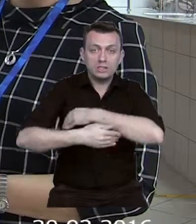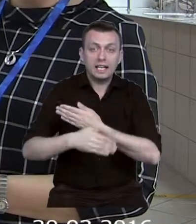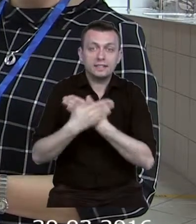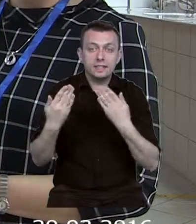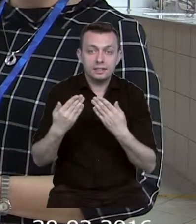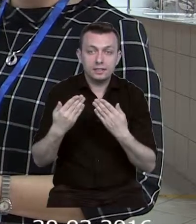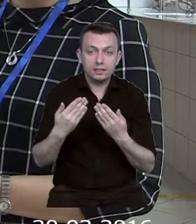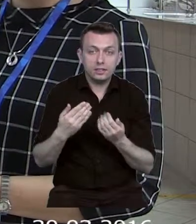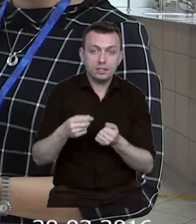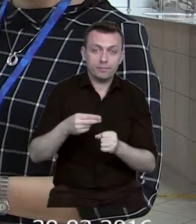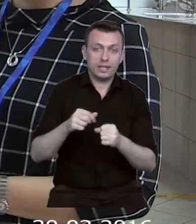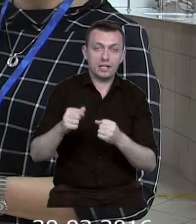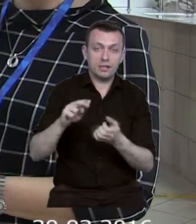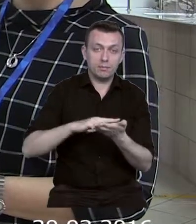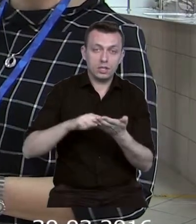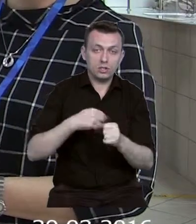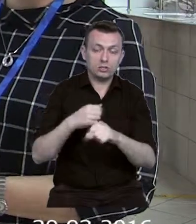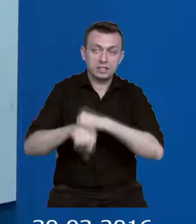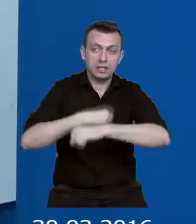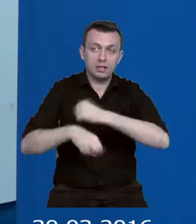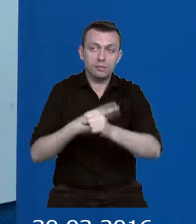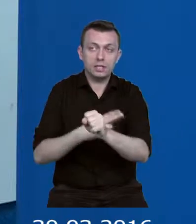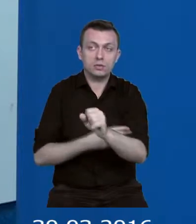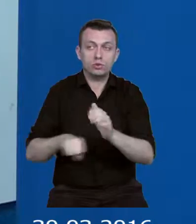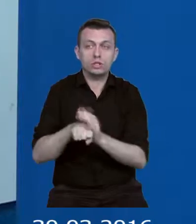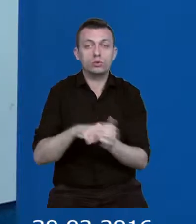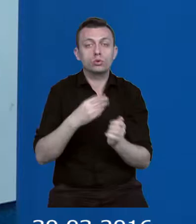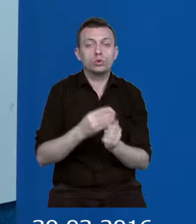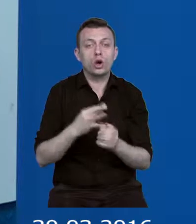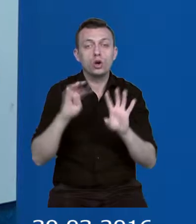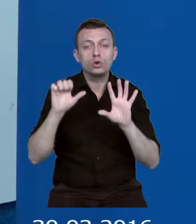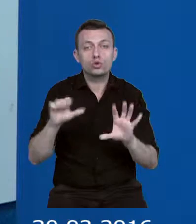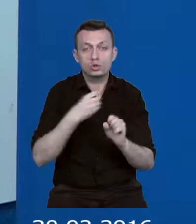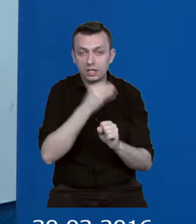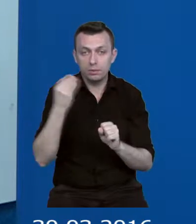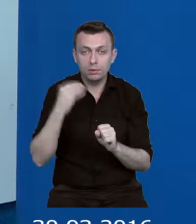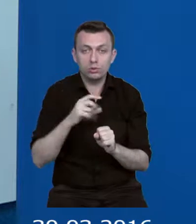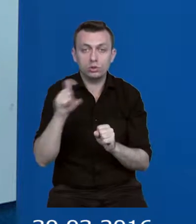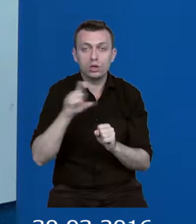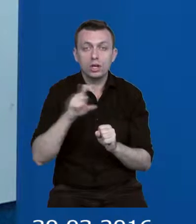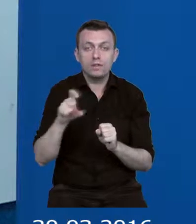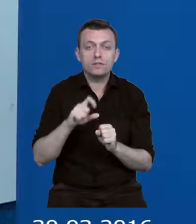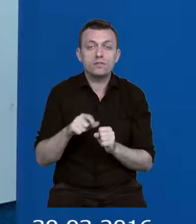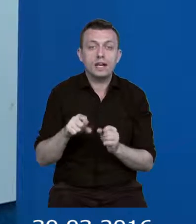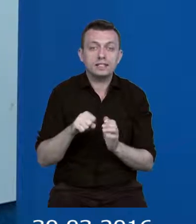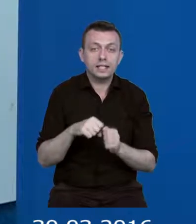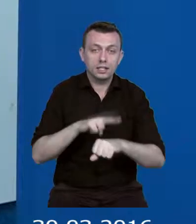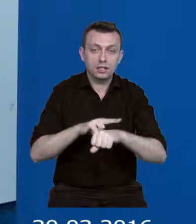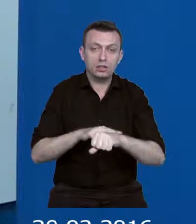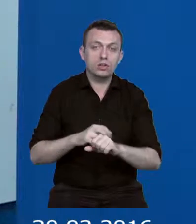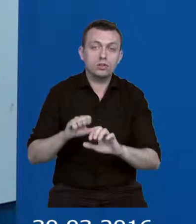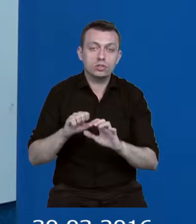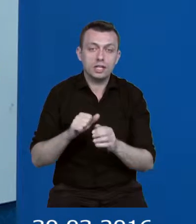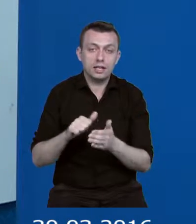28 i 29 kwietnia. Urząd czynny będzie do godziny 18. W czwartek 31 marca o godzinie 16 w Kutnowskim Domu